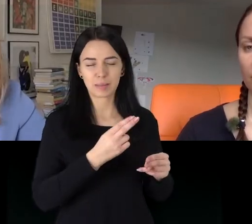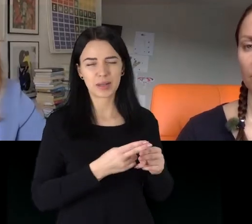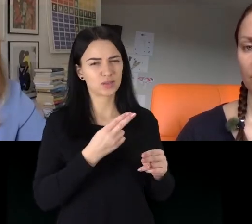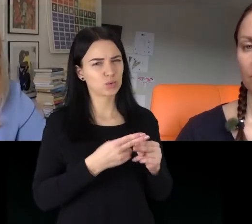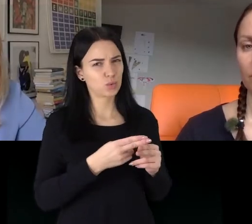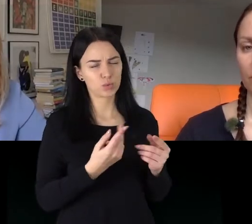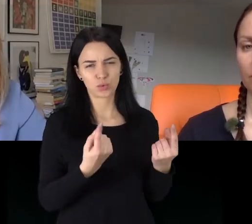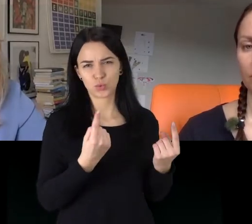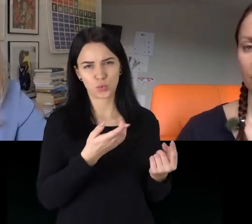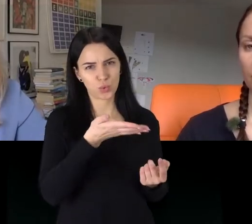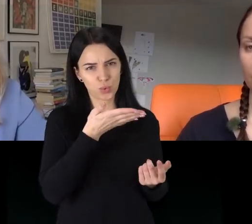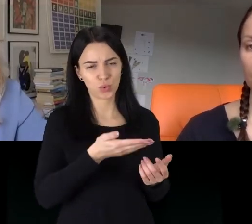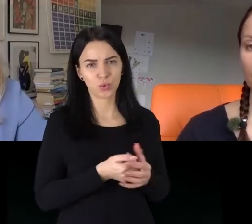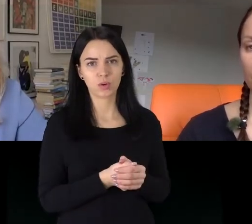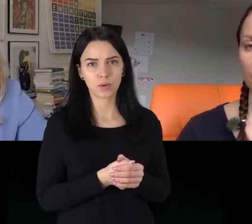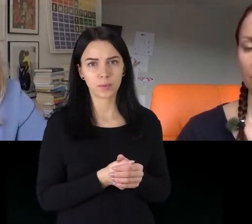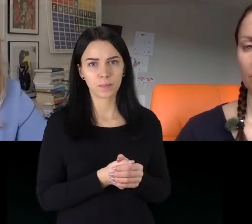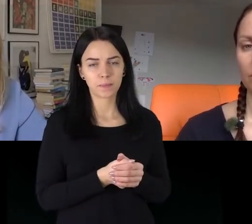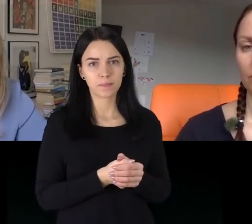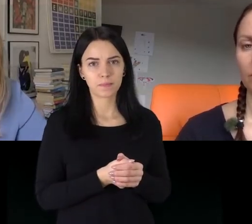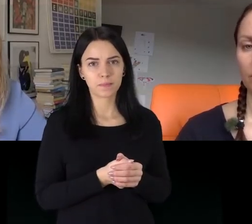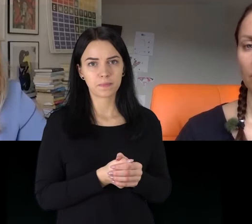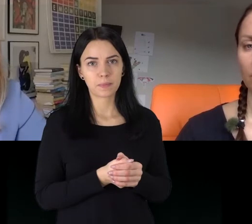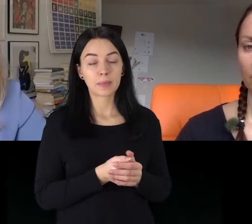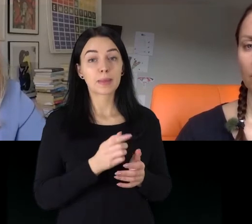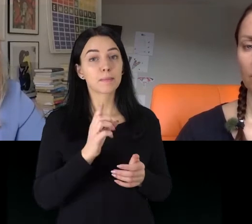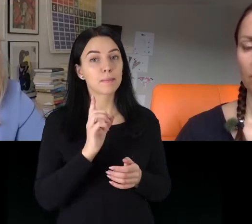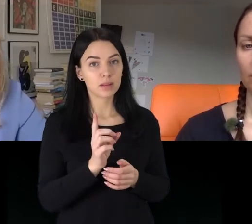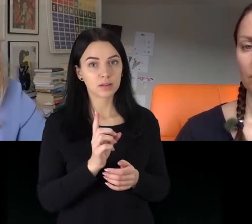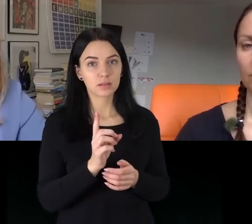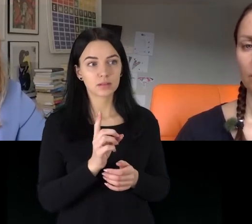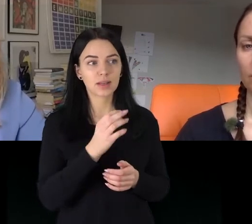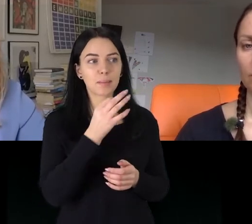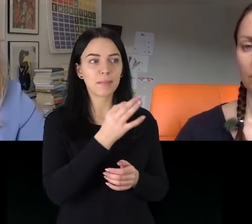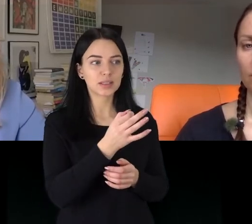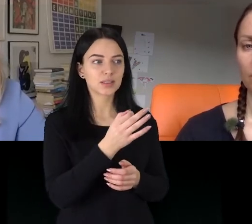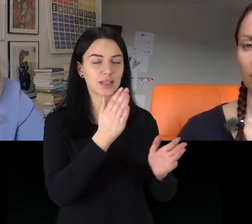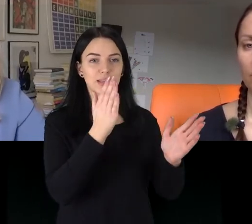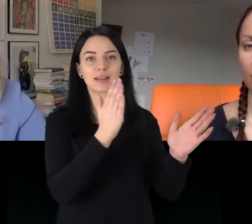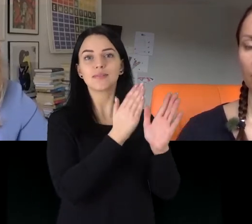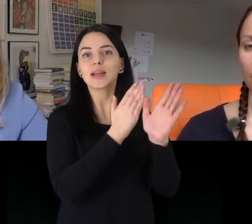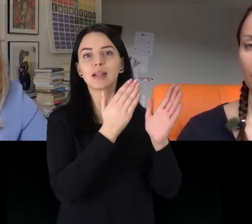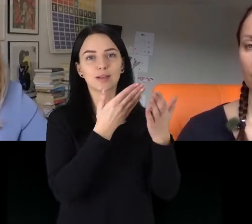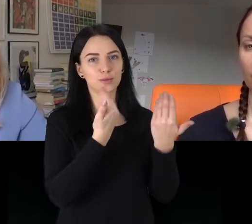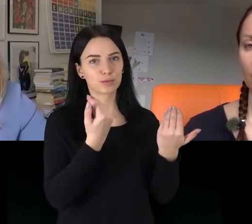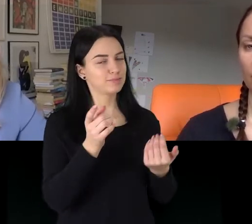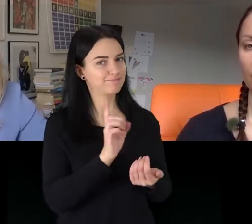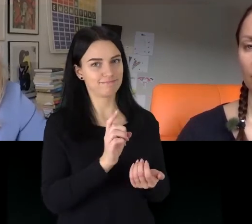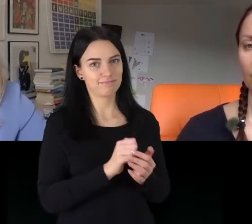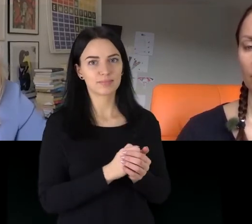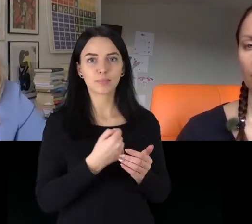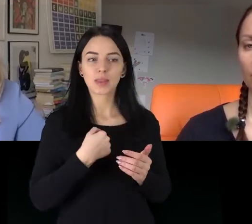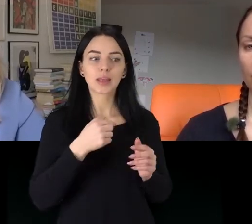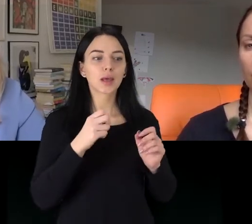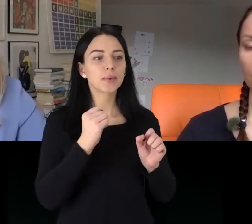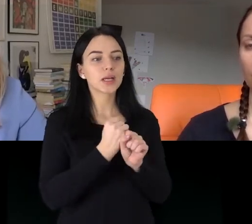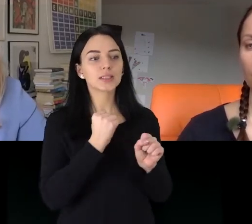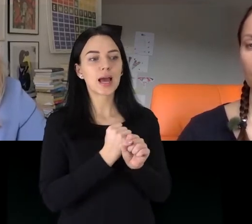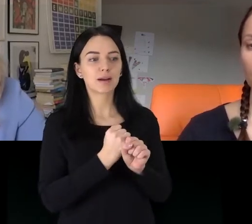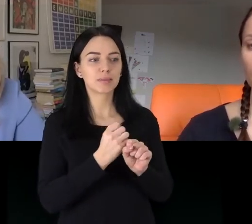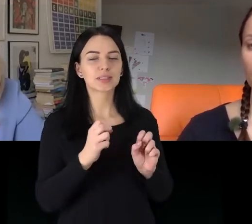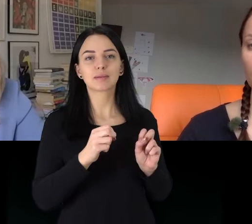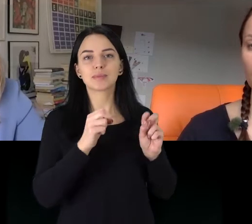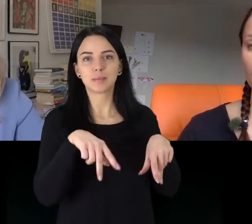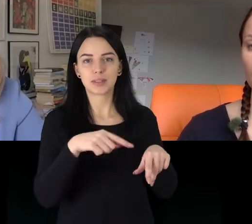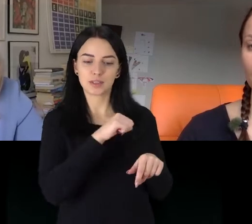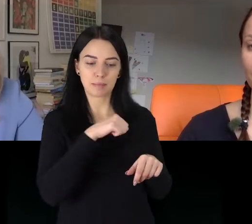skaudžios, tikrai vienareikšmiškai, bet negaliu pasakyti, kad ir vilties nėra. Mano toks labai specifinis darbas, žinot, aš labai būdama pati